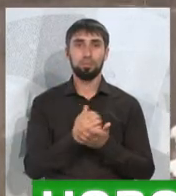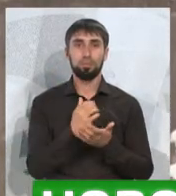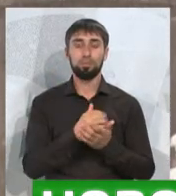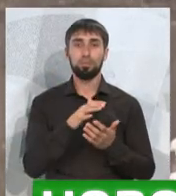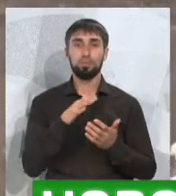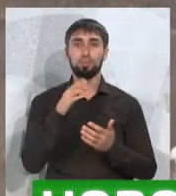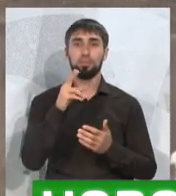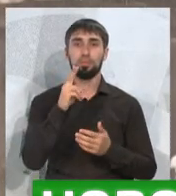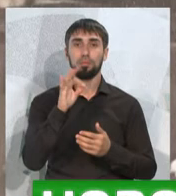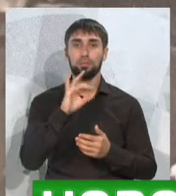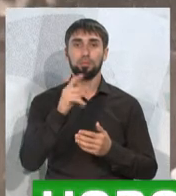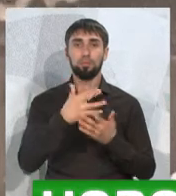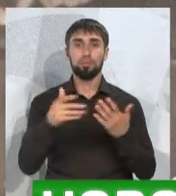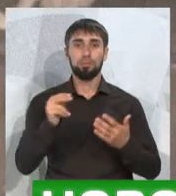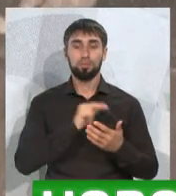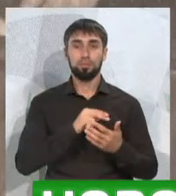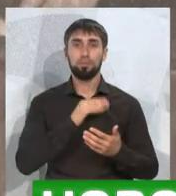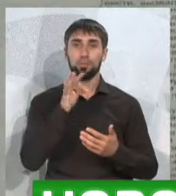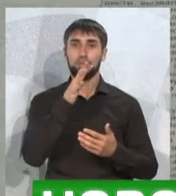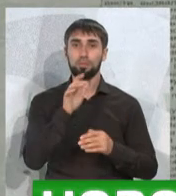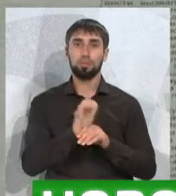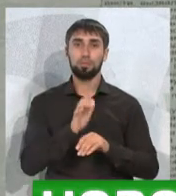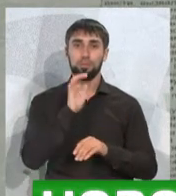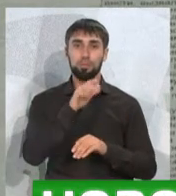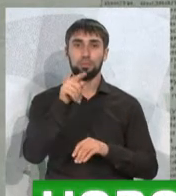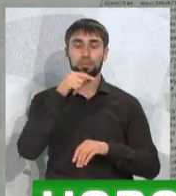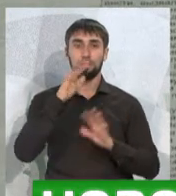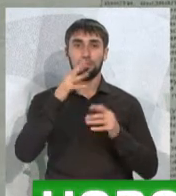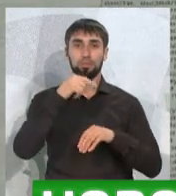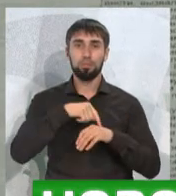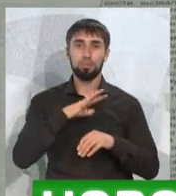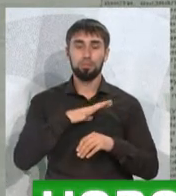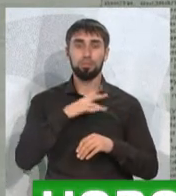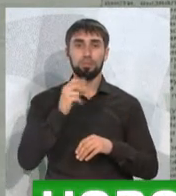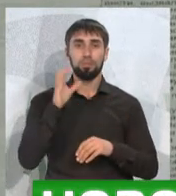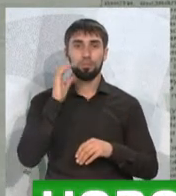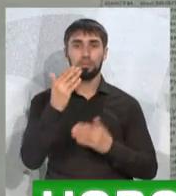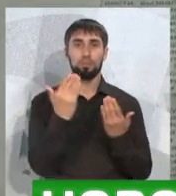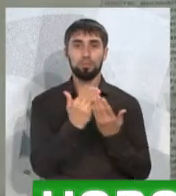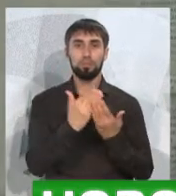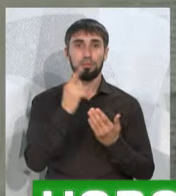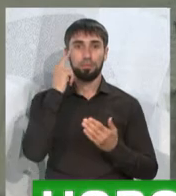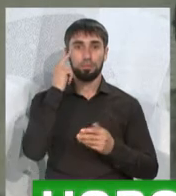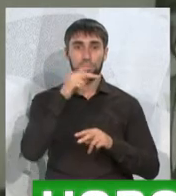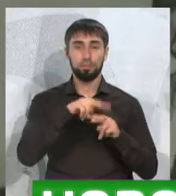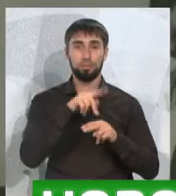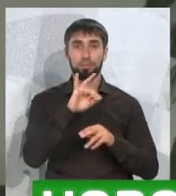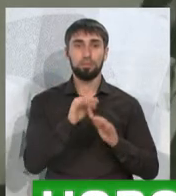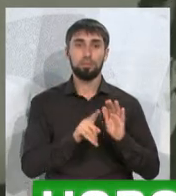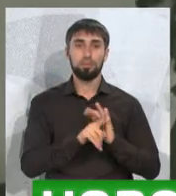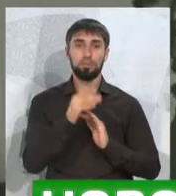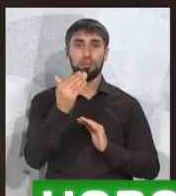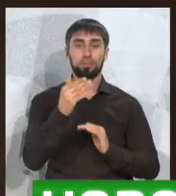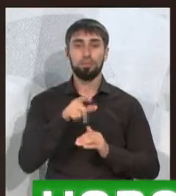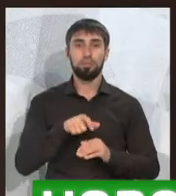на различных работах и лишь во время депортации случайно попал на прослушивание в театральный институт в Казахстане. Так и начался его